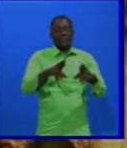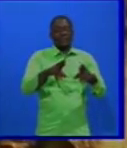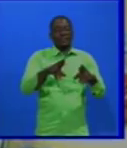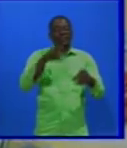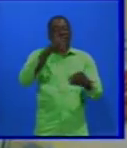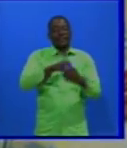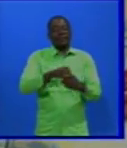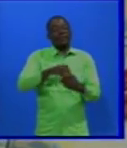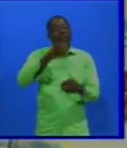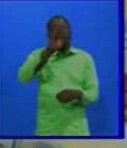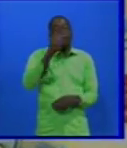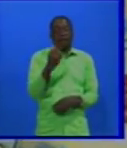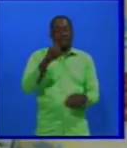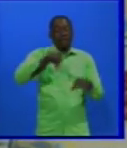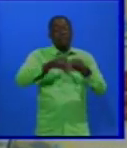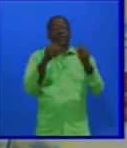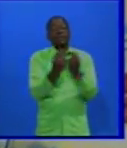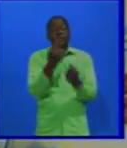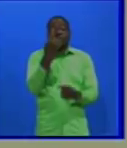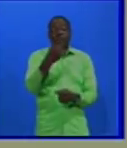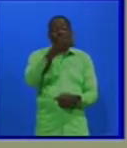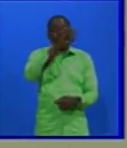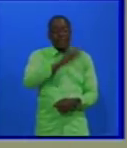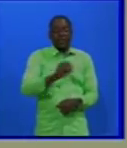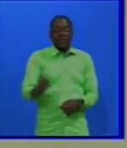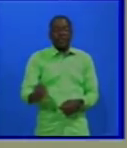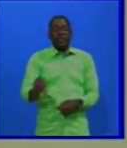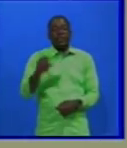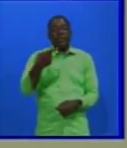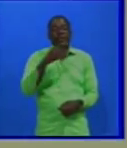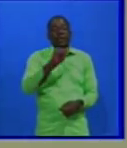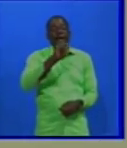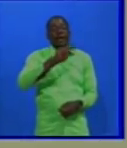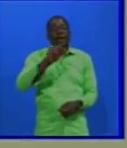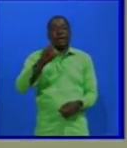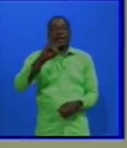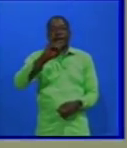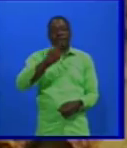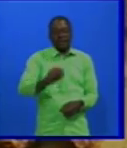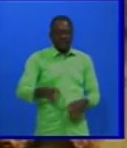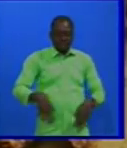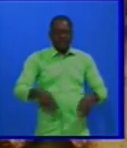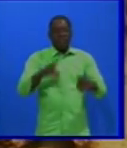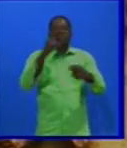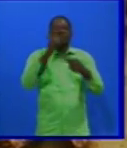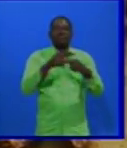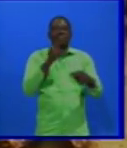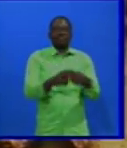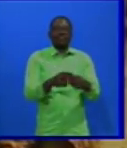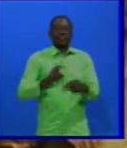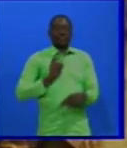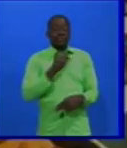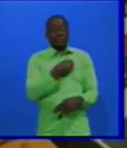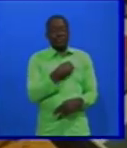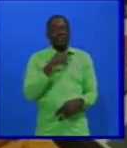l'arrondissement 1, dans le quartier communément appelé Gandin Petit Paris, cette rue en son nom. Et nous pensons